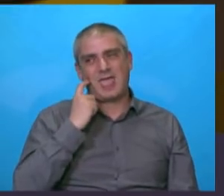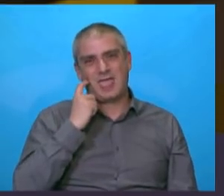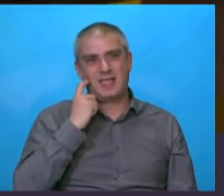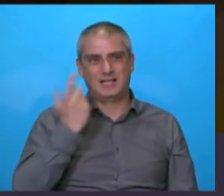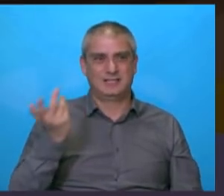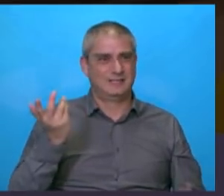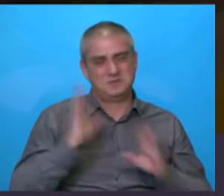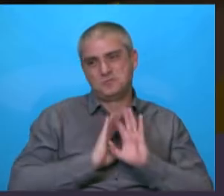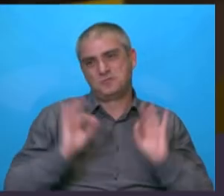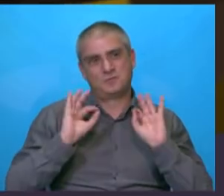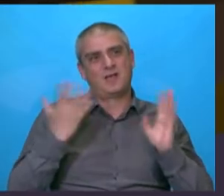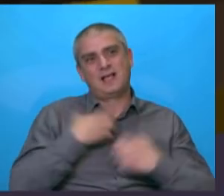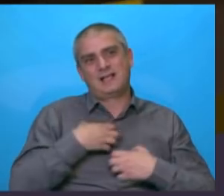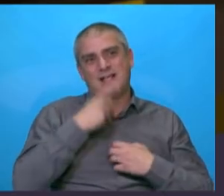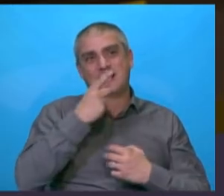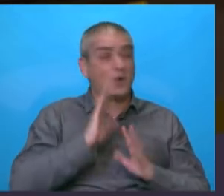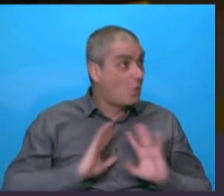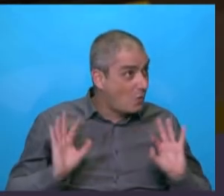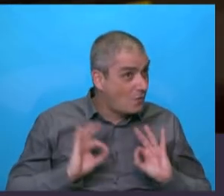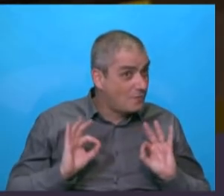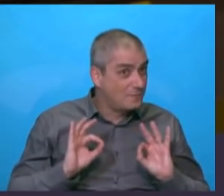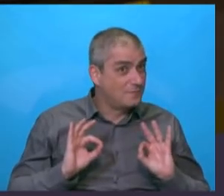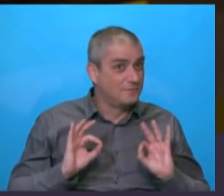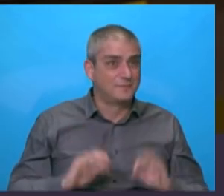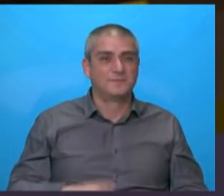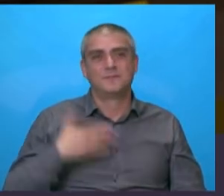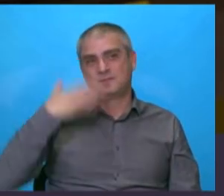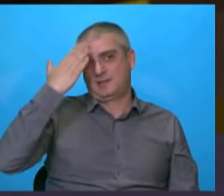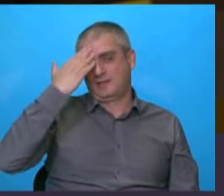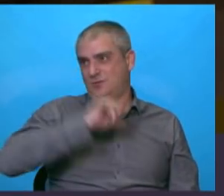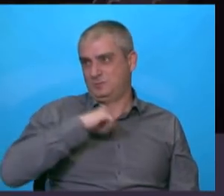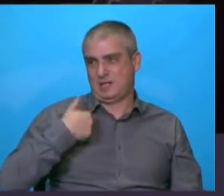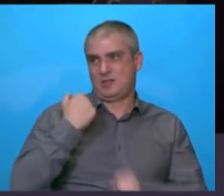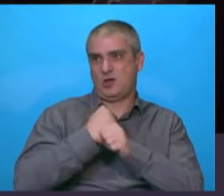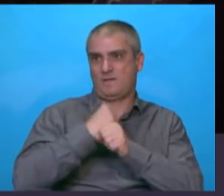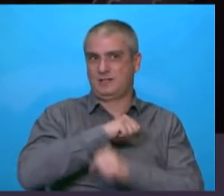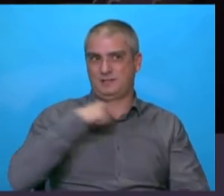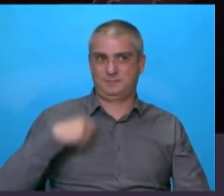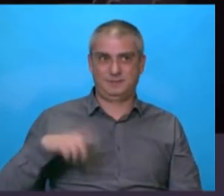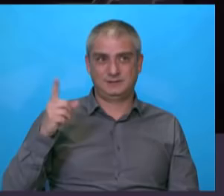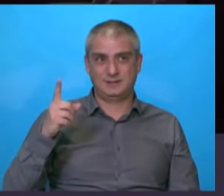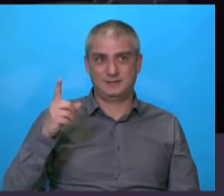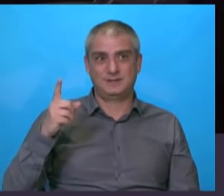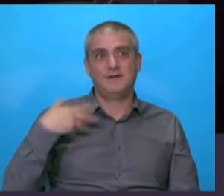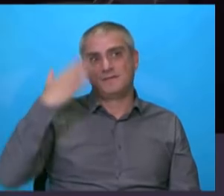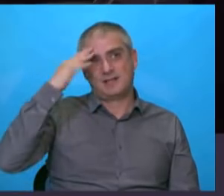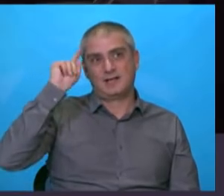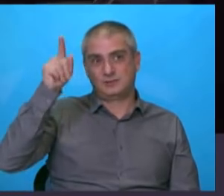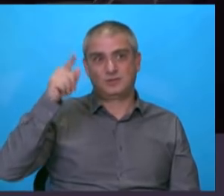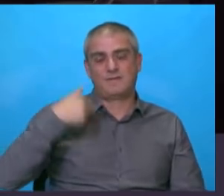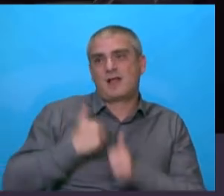Nothing, just miss you. Nothing. הכרנו בסין, אני עובד בסין. ואני הכרתי אותו שם ואני רדפתי